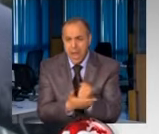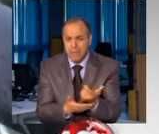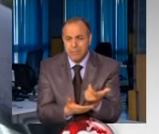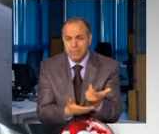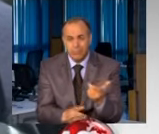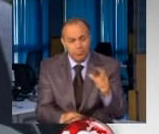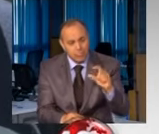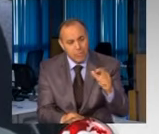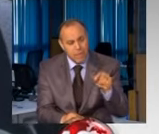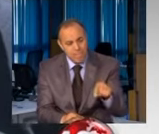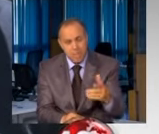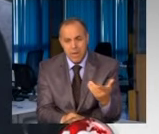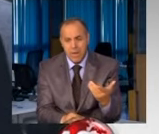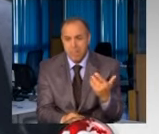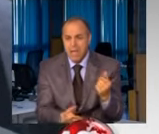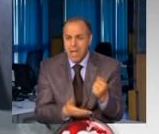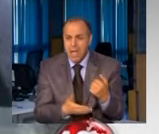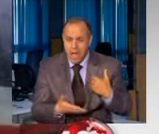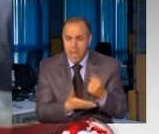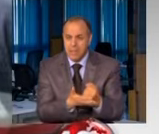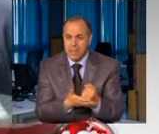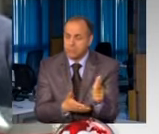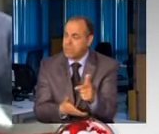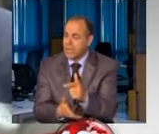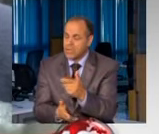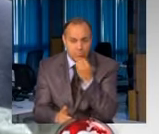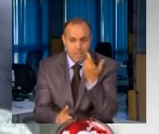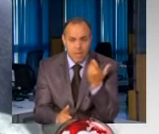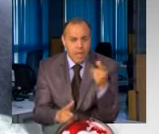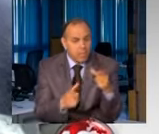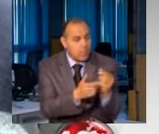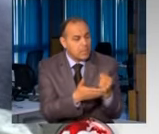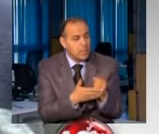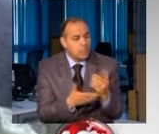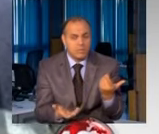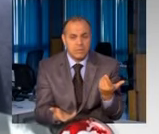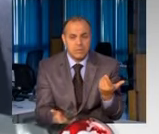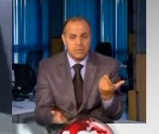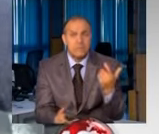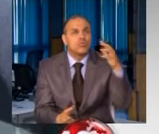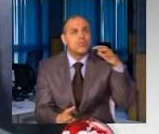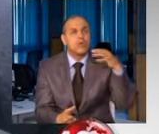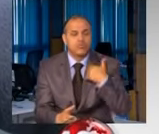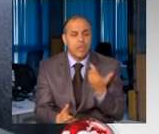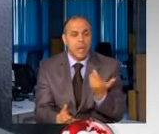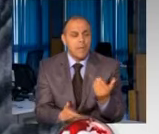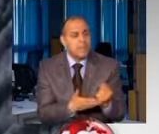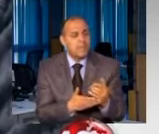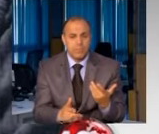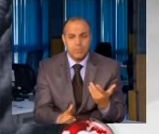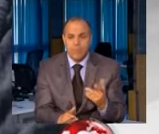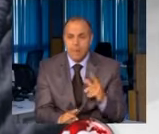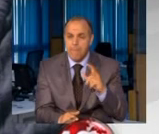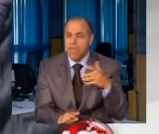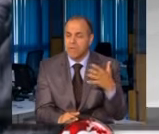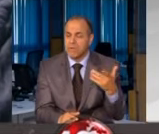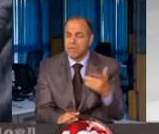يزم يتوجد شوية باش نعاونوا به رواحنا، إذا ما نقوش احنا تو الدولة تعاوننا في عام كيما السنة جفاف وقتاش باش تعاون؟ الماء غالي